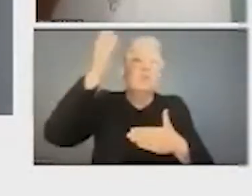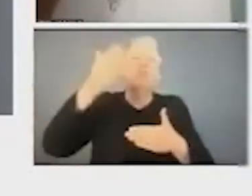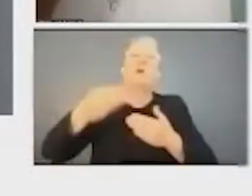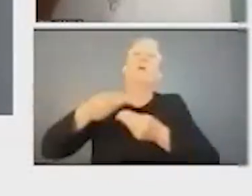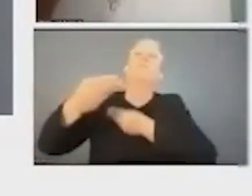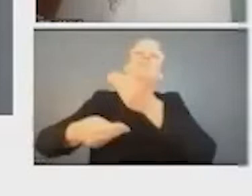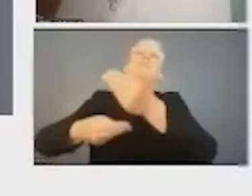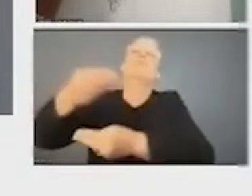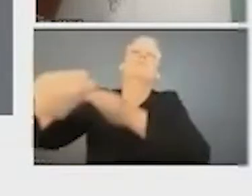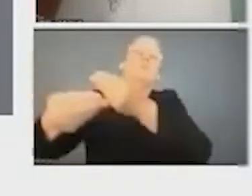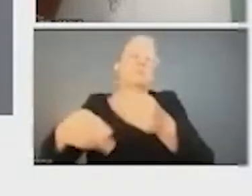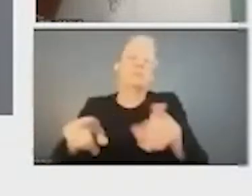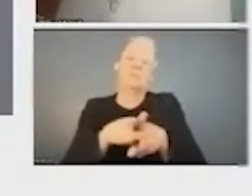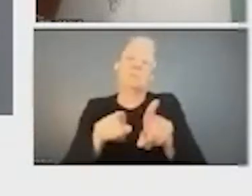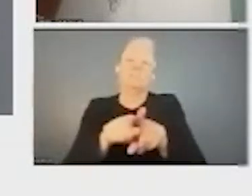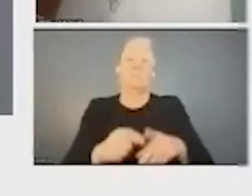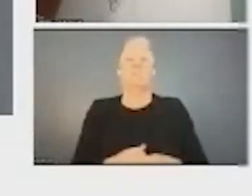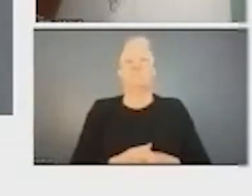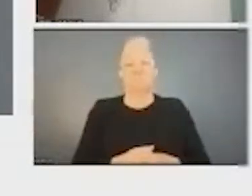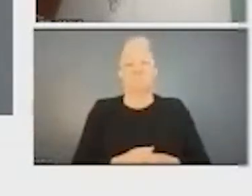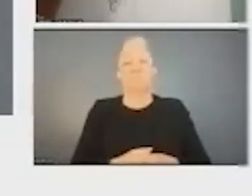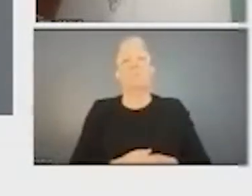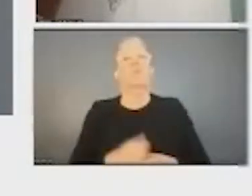لمستقبل الأجيال القادمة